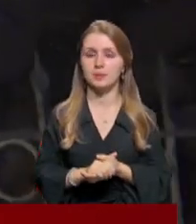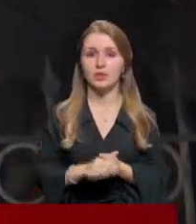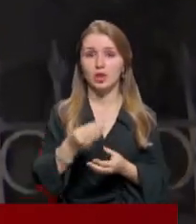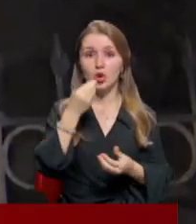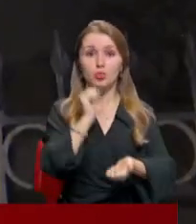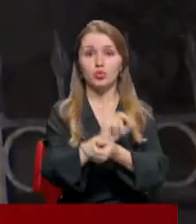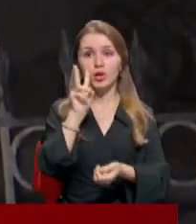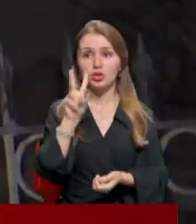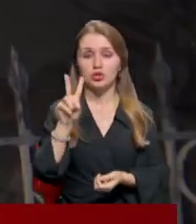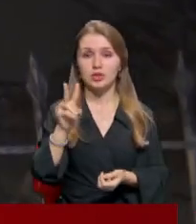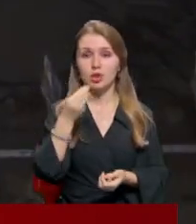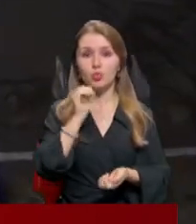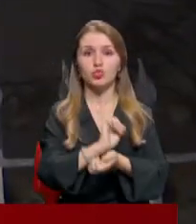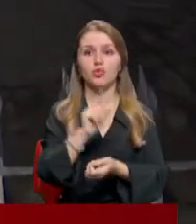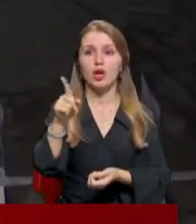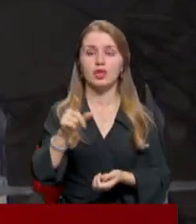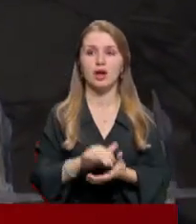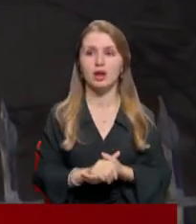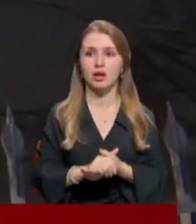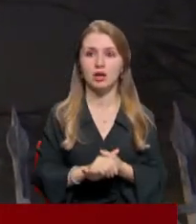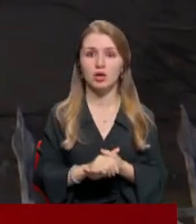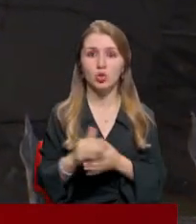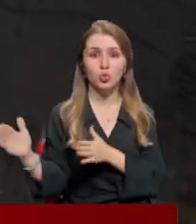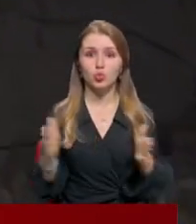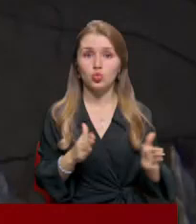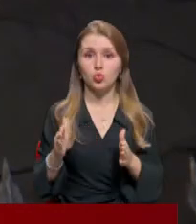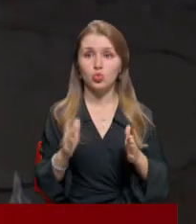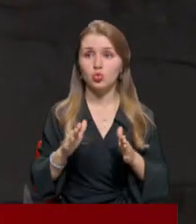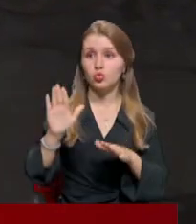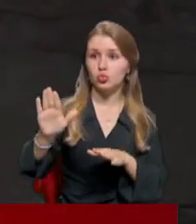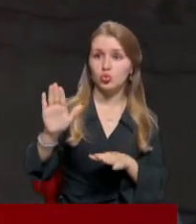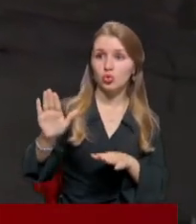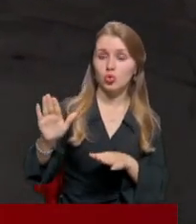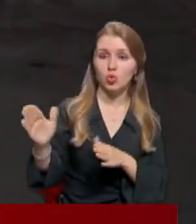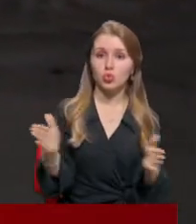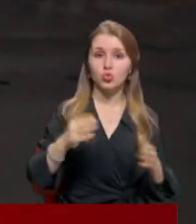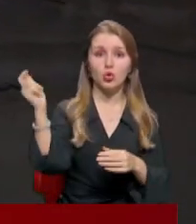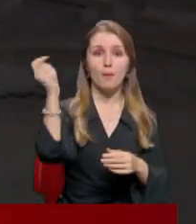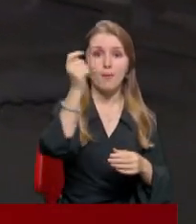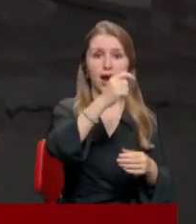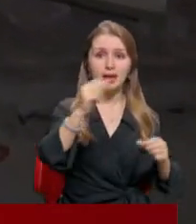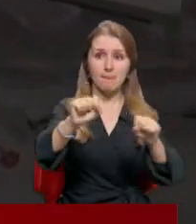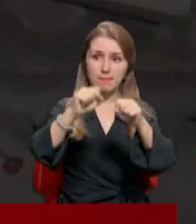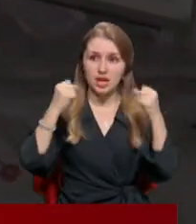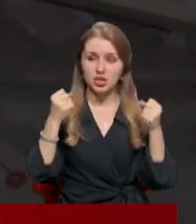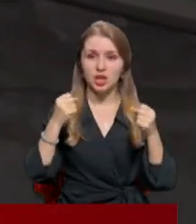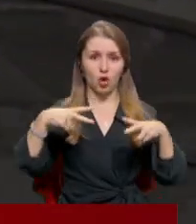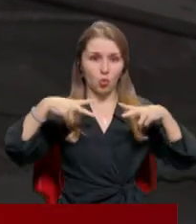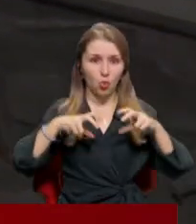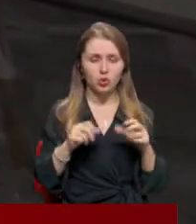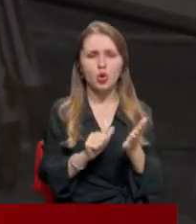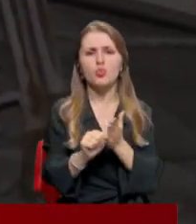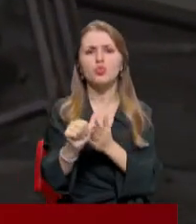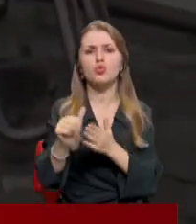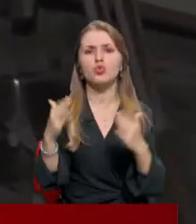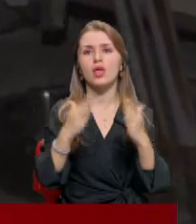Mutfağını göreceksiniz. Mutfağında unu bile hala orada duruyor. Unu, perdesi, penceresi, koltukları, bütün